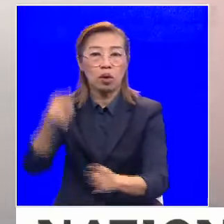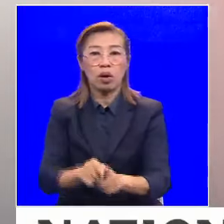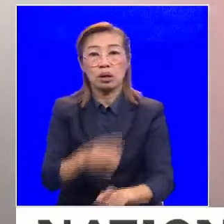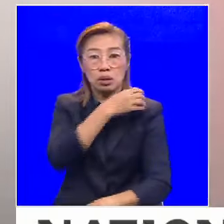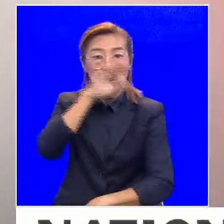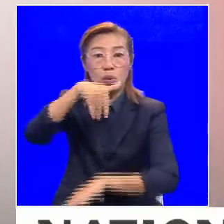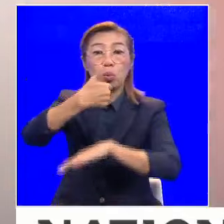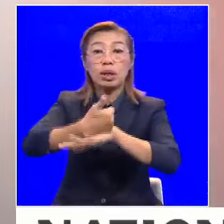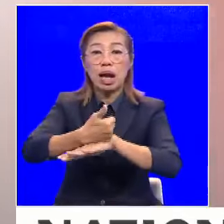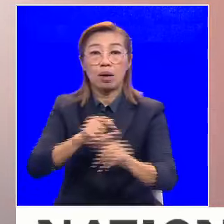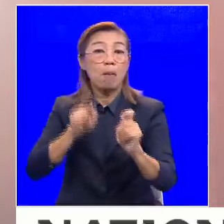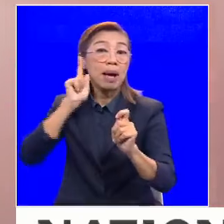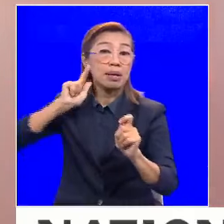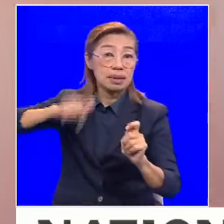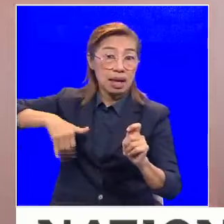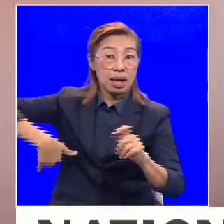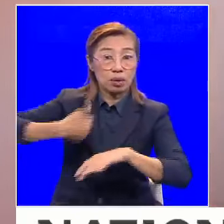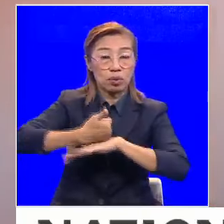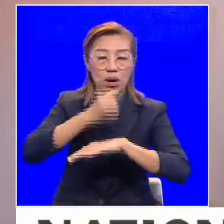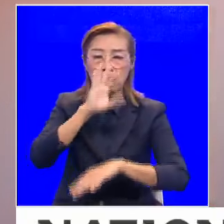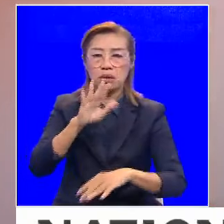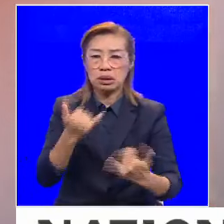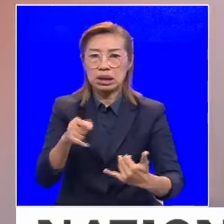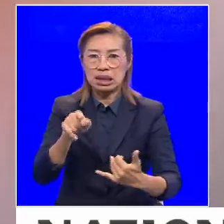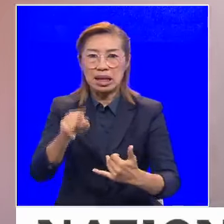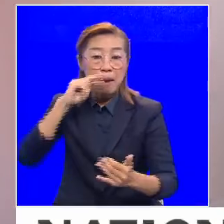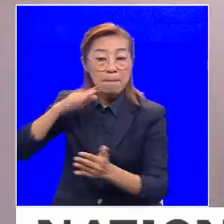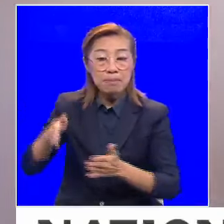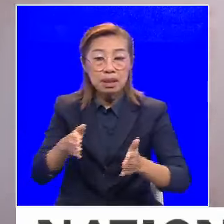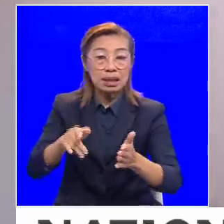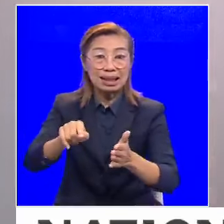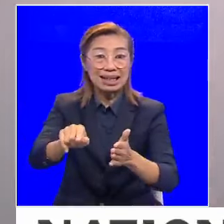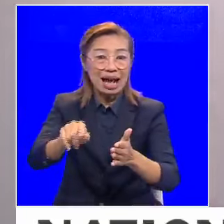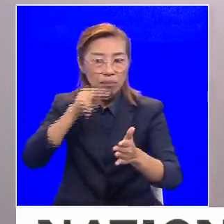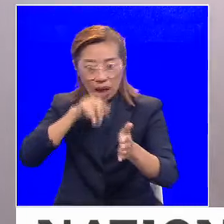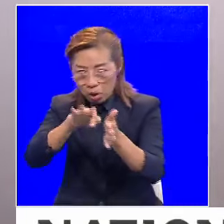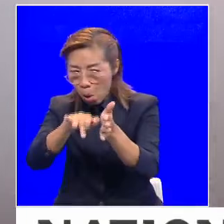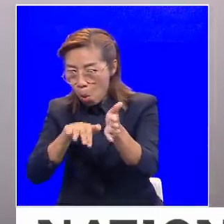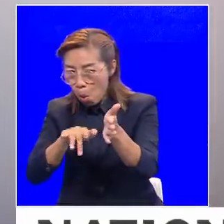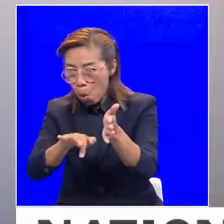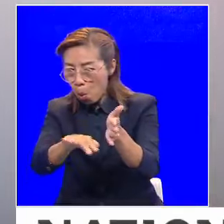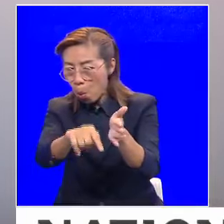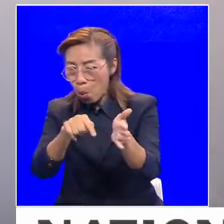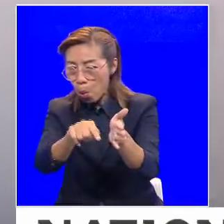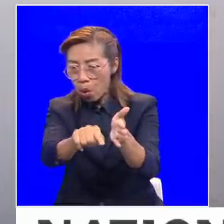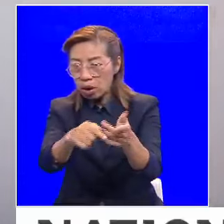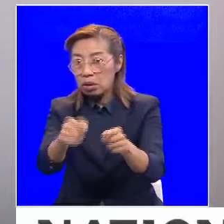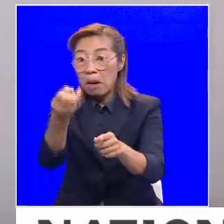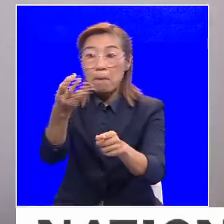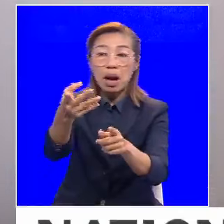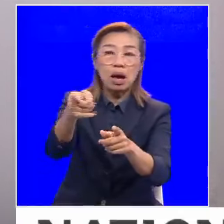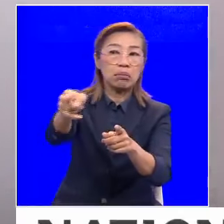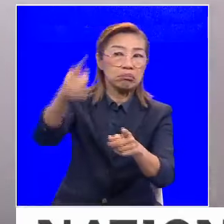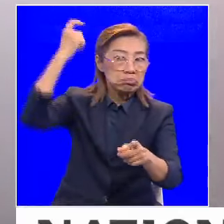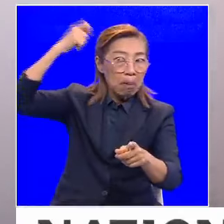มุทรนะครับก็บอกว่าน้ำเนี่ยในแม่สายนะครับยังปกติแต่ฝนเนี่ยไปตกหนักที่ท่าขี้เหล็กที่ฝั่งเมียนม